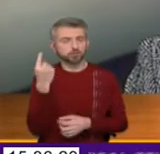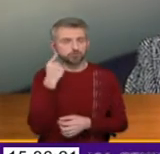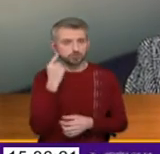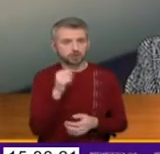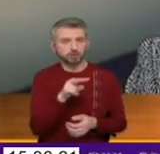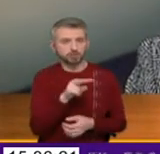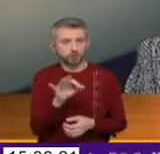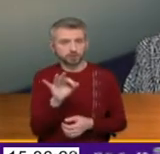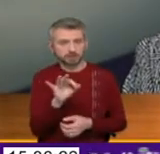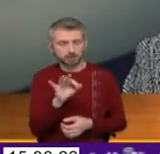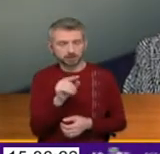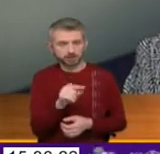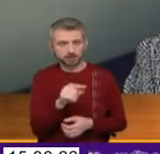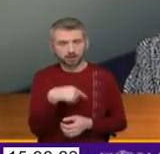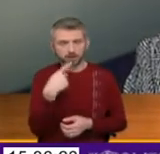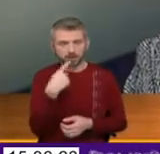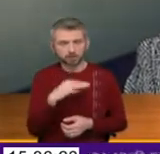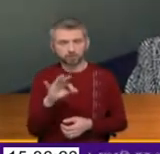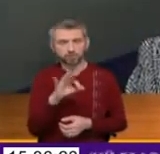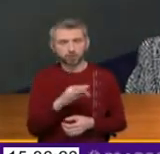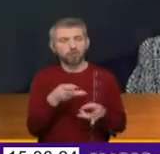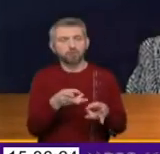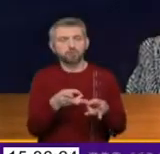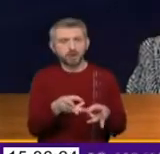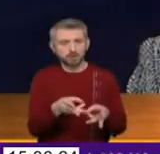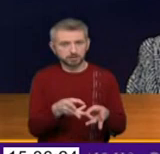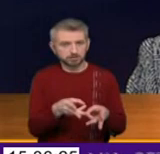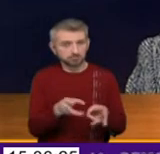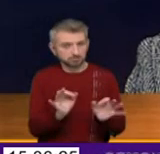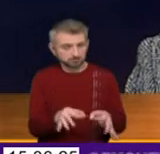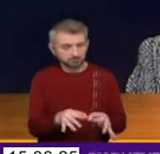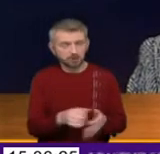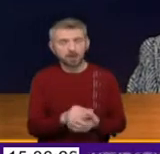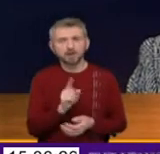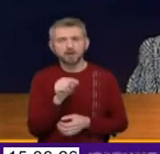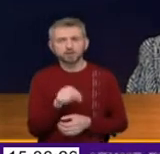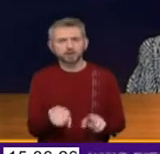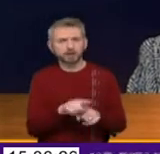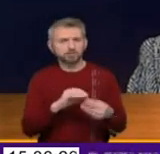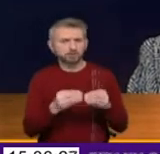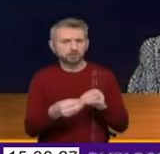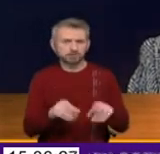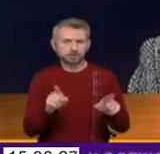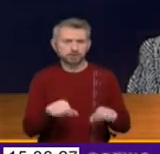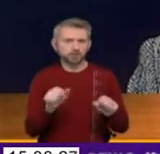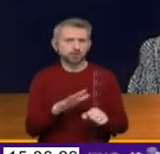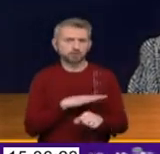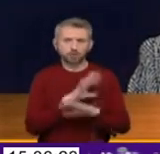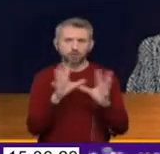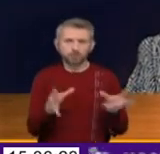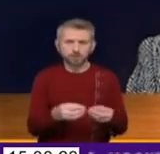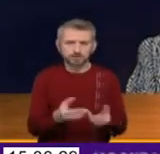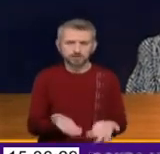Людмила Олександрівна каже про опалення. Так, угу. Я зрозуміла. Але тут така проблема теж може бути